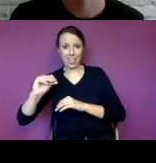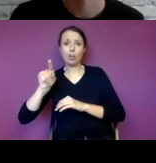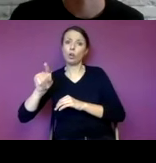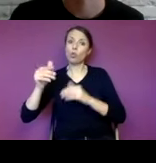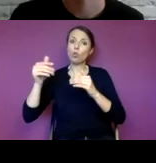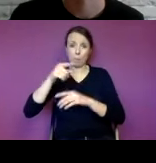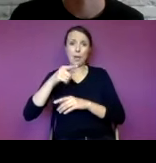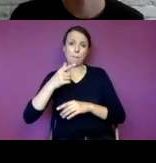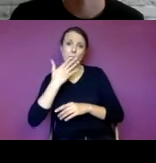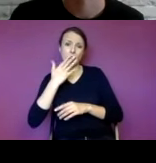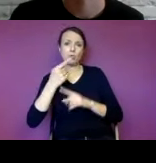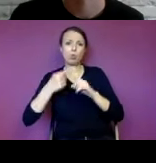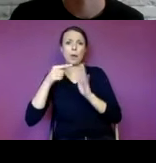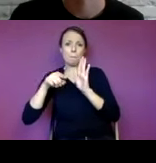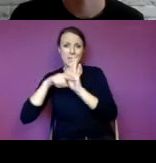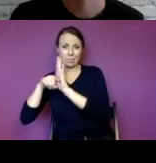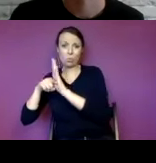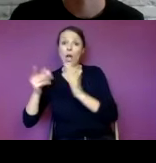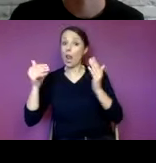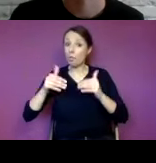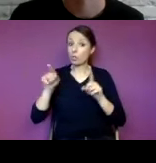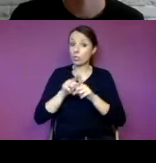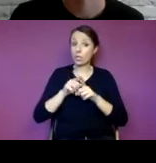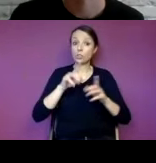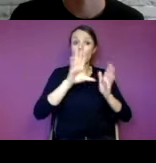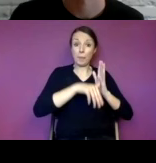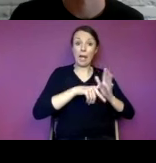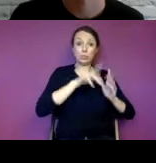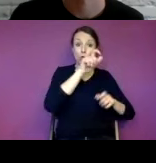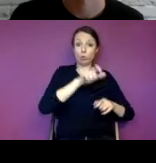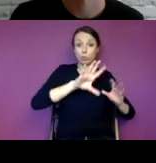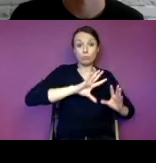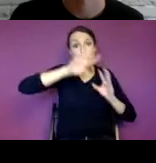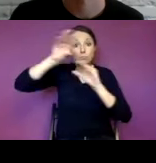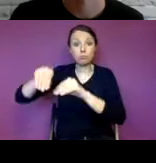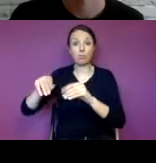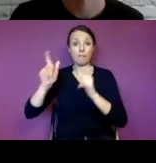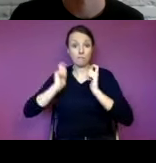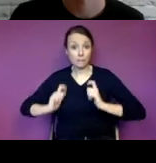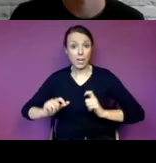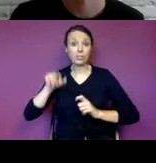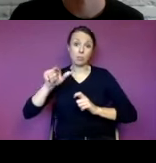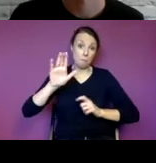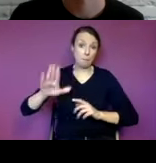bardzo pozytywny wpływ czasami na to, co się na wsi dzieje, mogą stać się jakimiś liderami czy aktorami zmiany na tej wsi